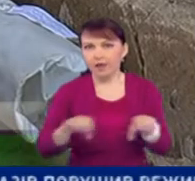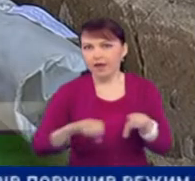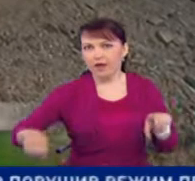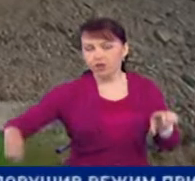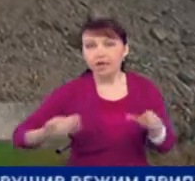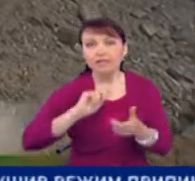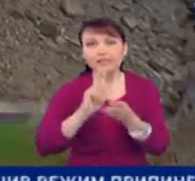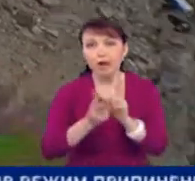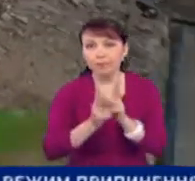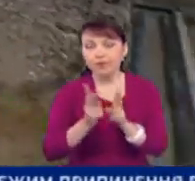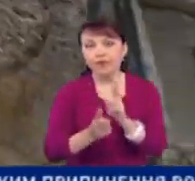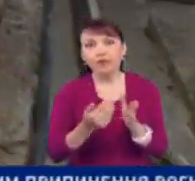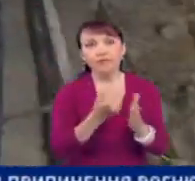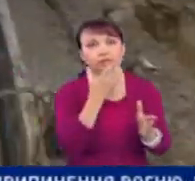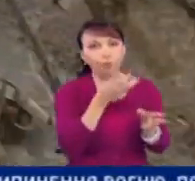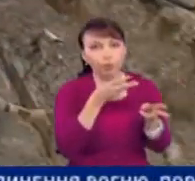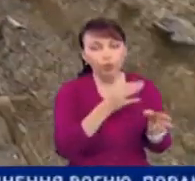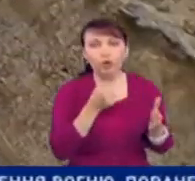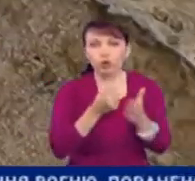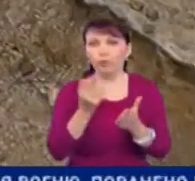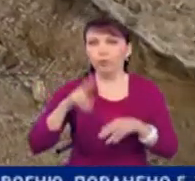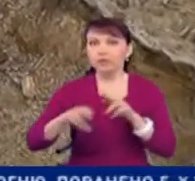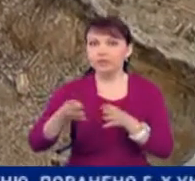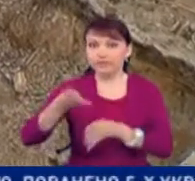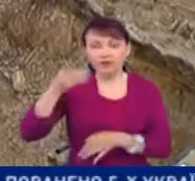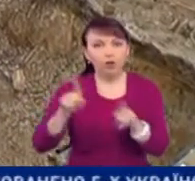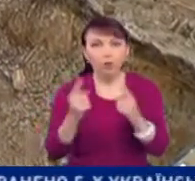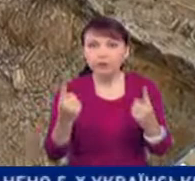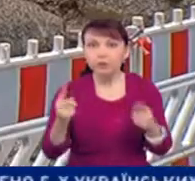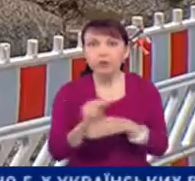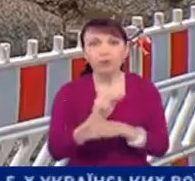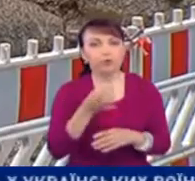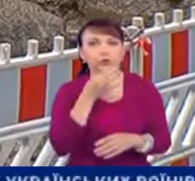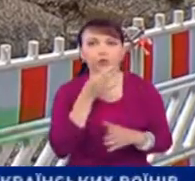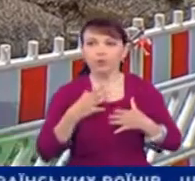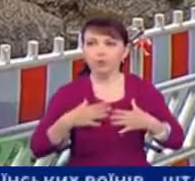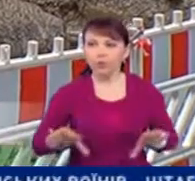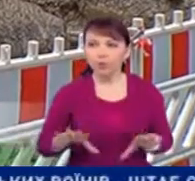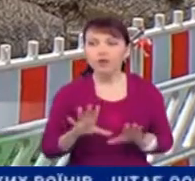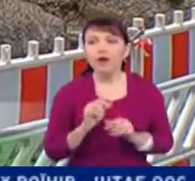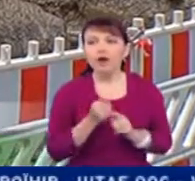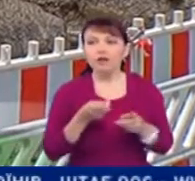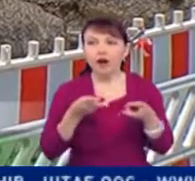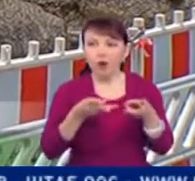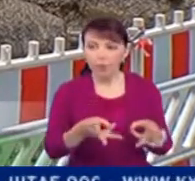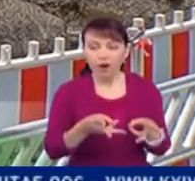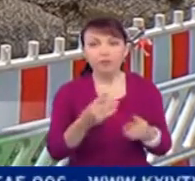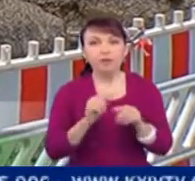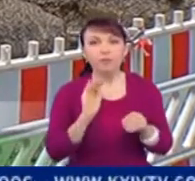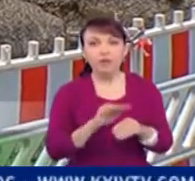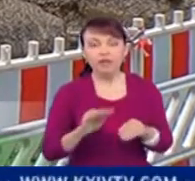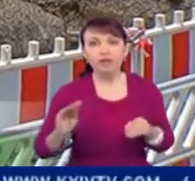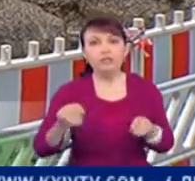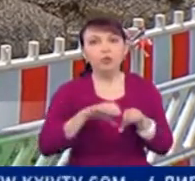замінять від теплопункту до будівель. Такого масштабного ремонту тут ще не було. На опалення кладаються предізольовані трубопроводи,